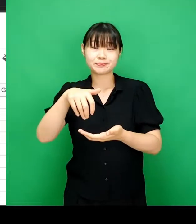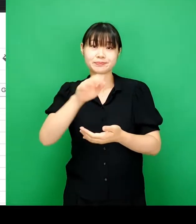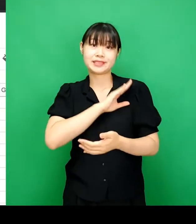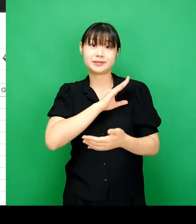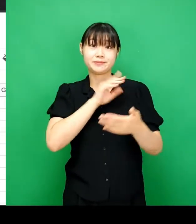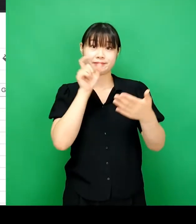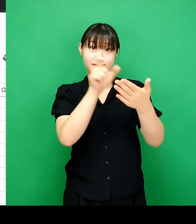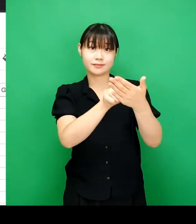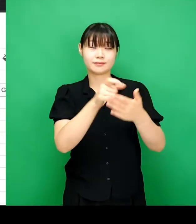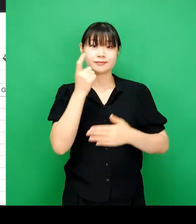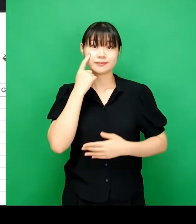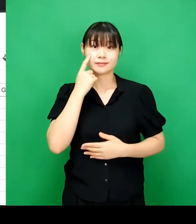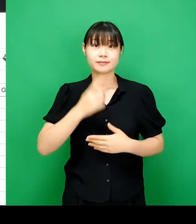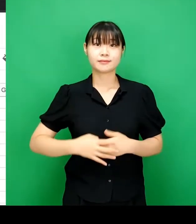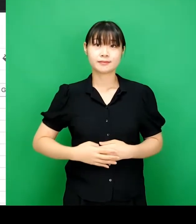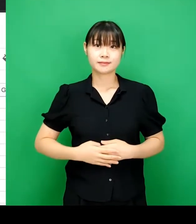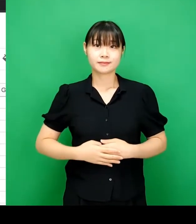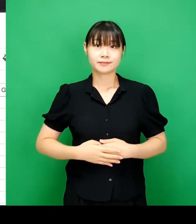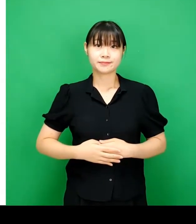수집이라고 입력하겠습니다.